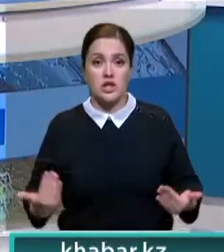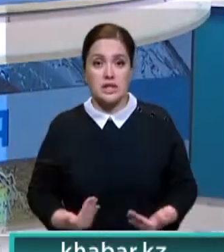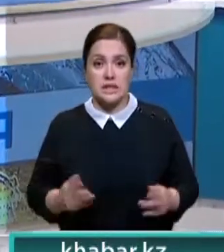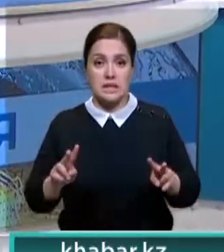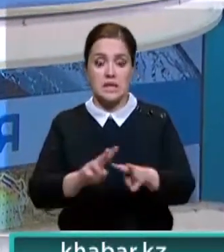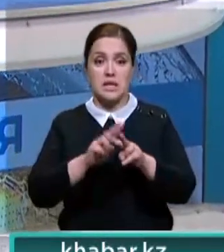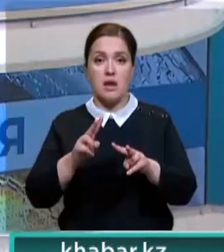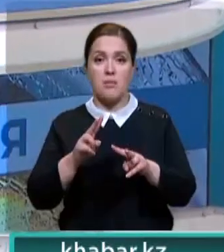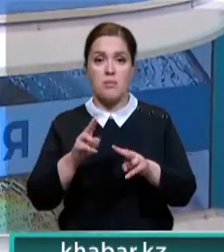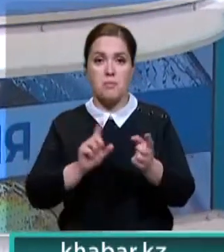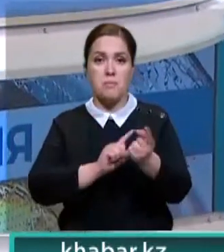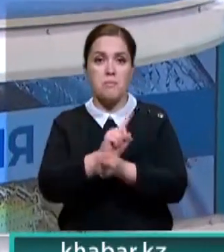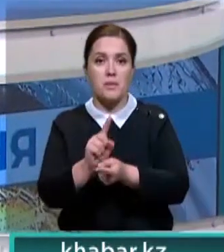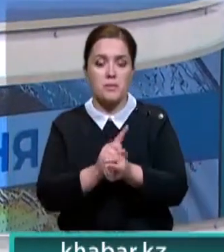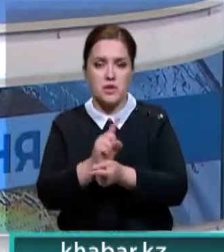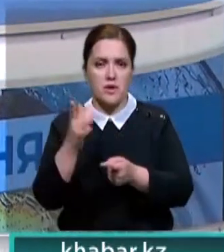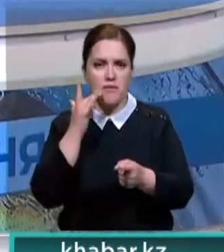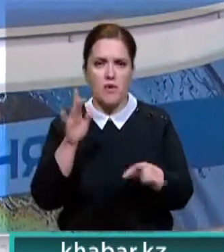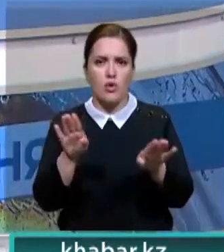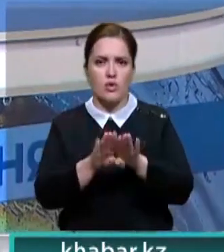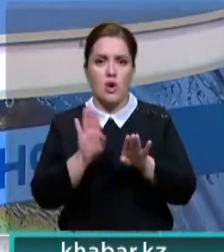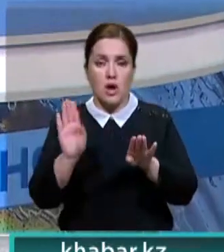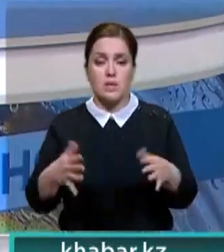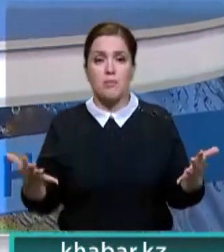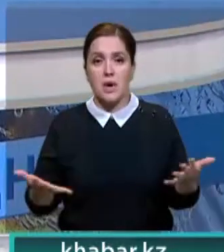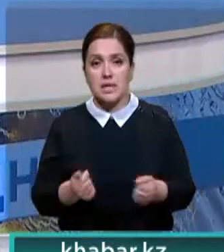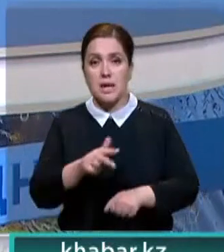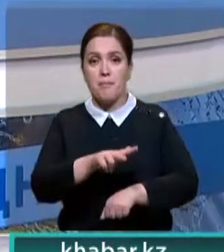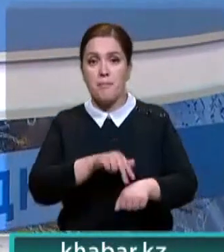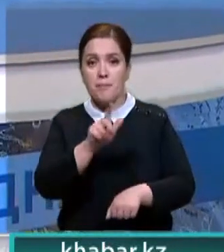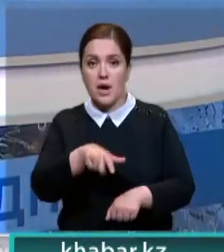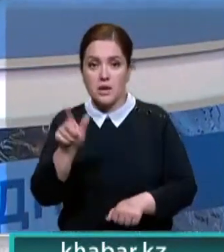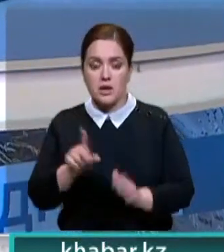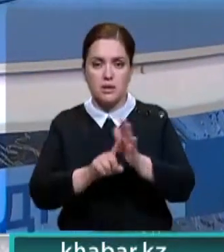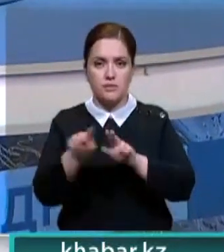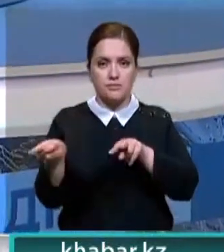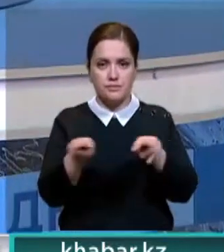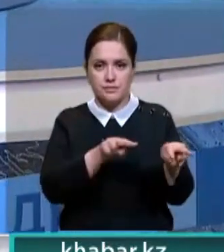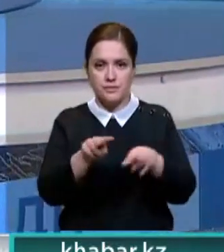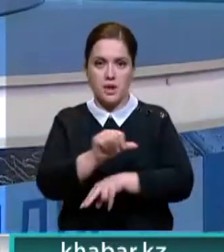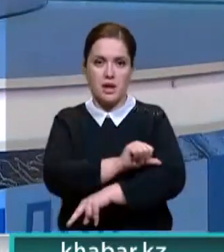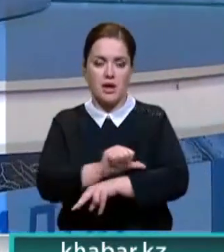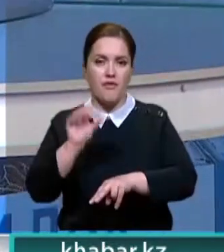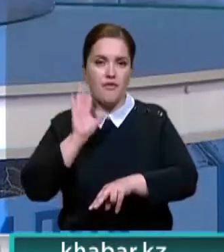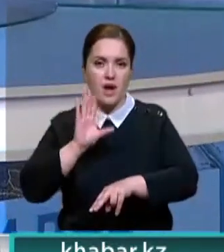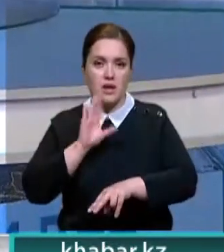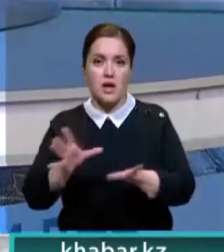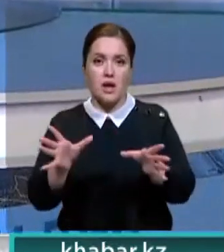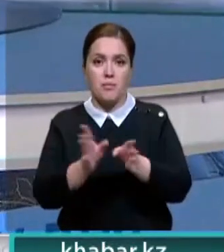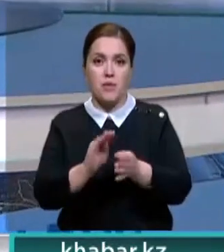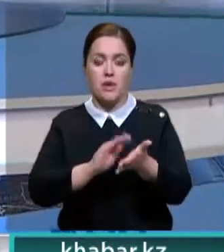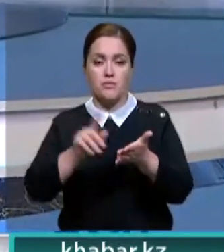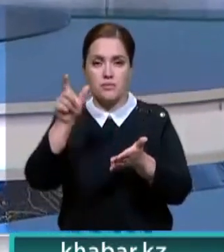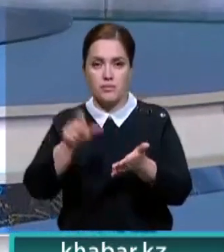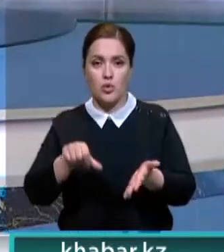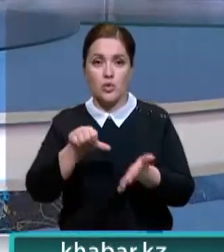житель столицы, сказала, по традиции переменчиво. Спасатели и полицейские уже приступили к патрулированию берегов. Вместе с ними в рейд вышла и